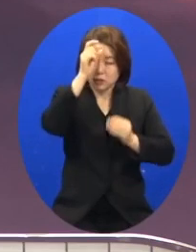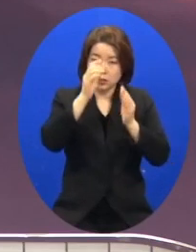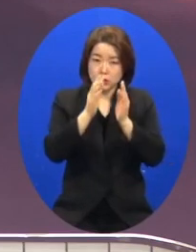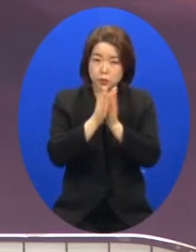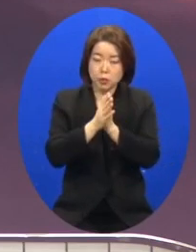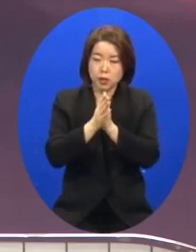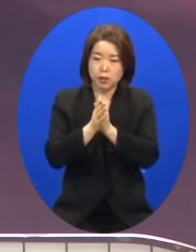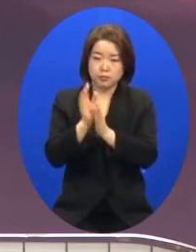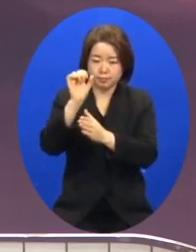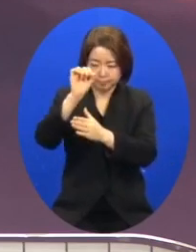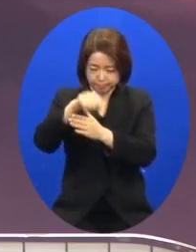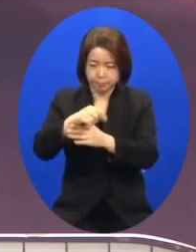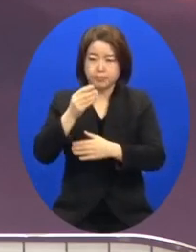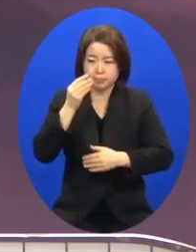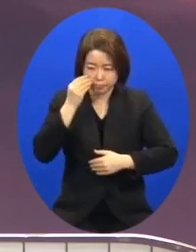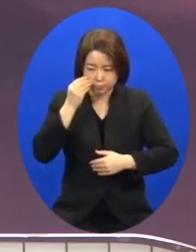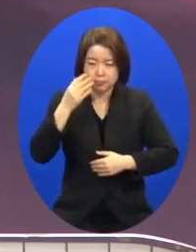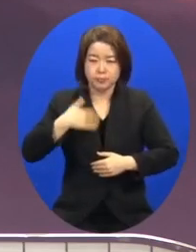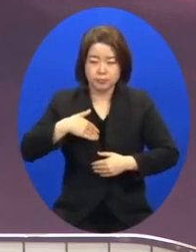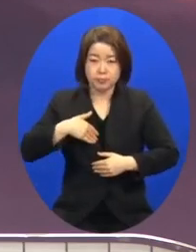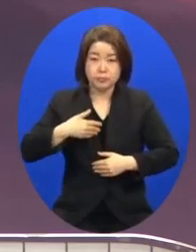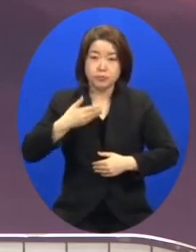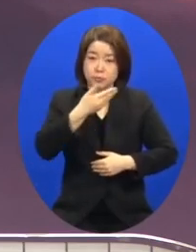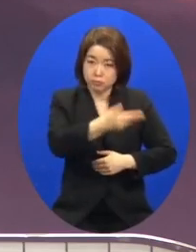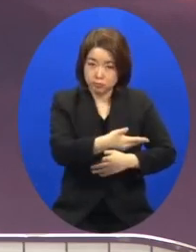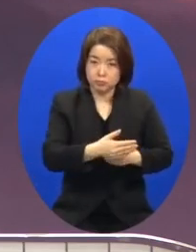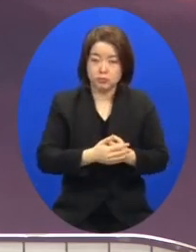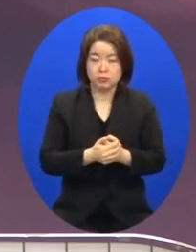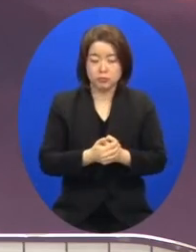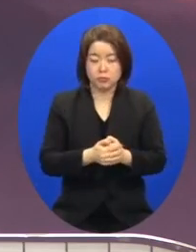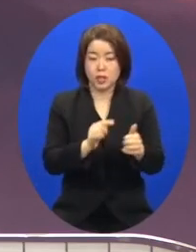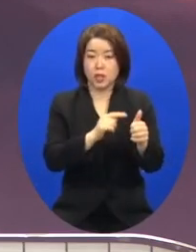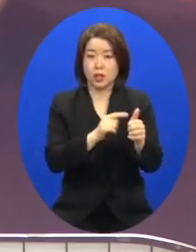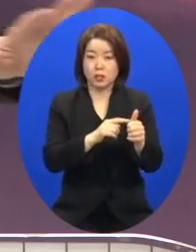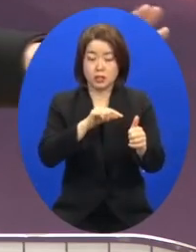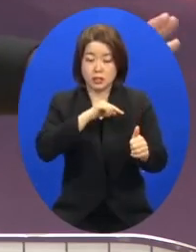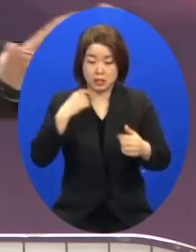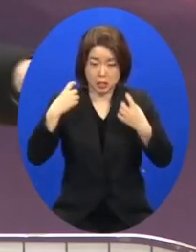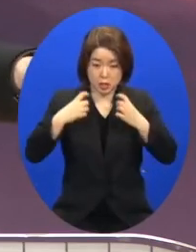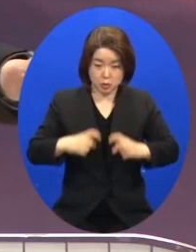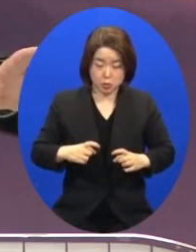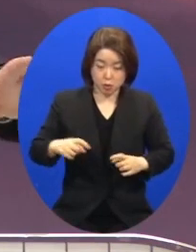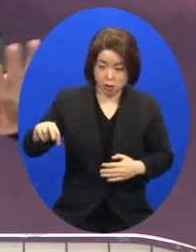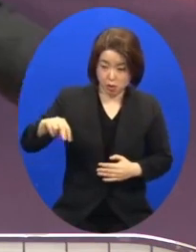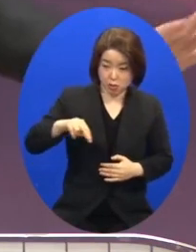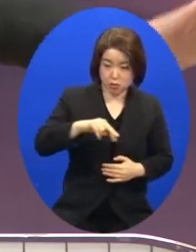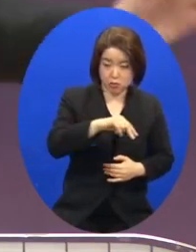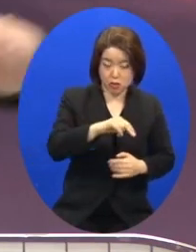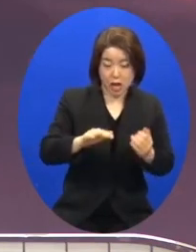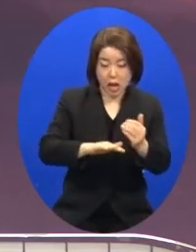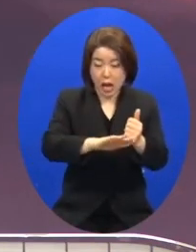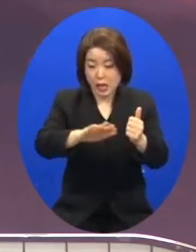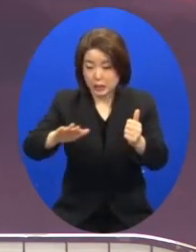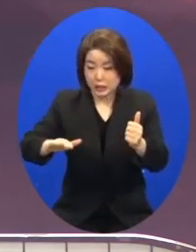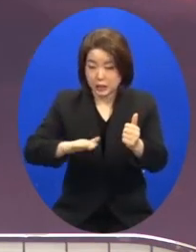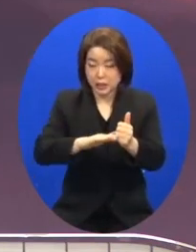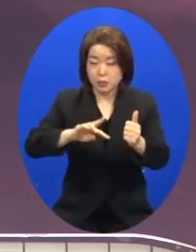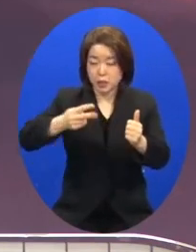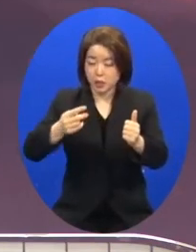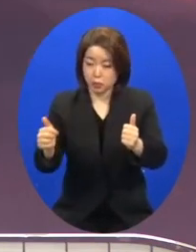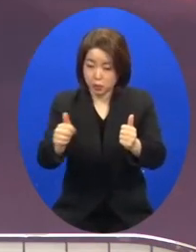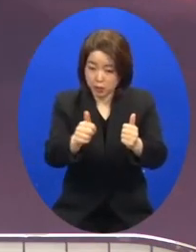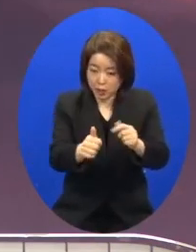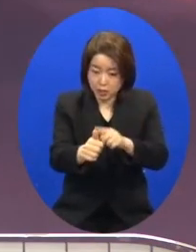용납이 될 그 다음부턴 얹어서 수도사가 지나가는 길에 그 그림자가 다 얻는 사람들은 다 고침 받았어